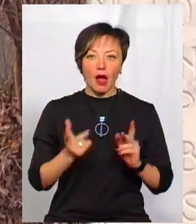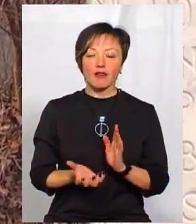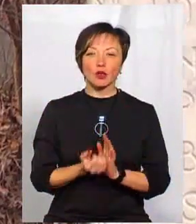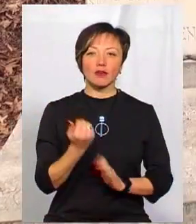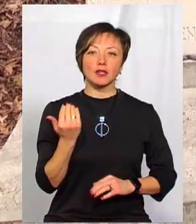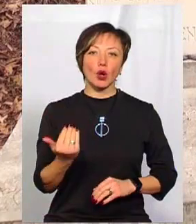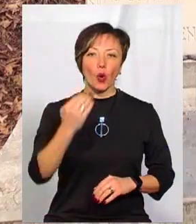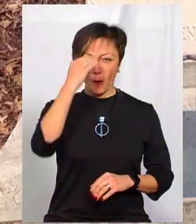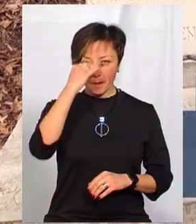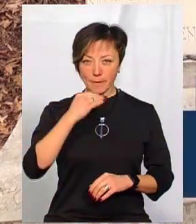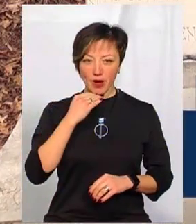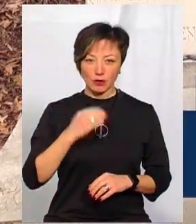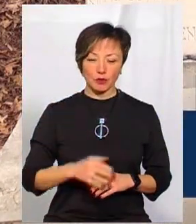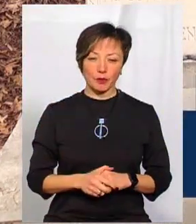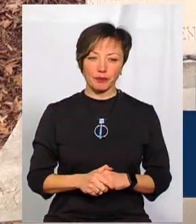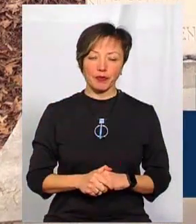його батько.